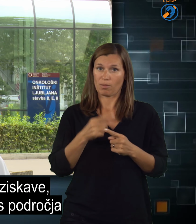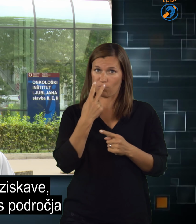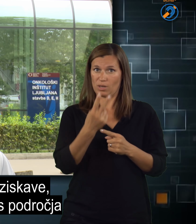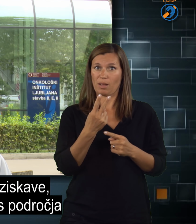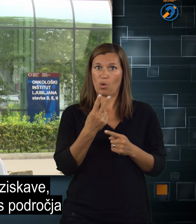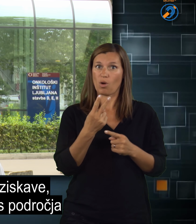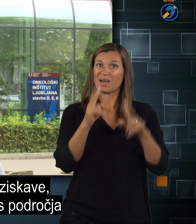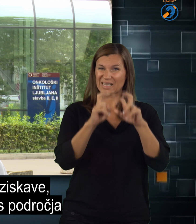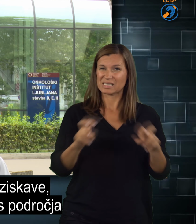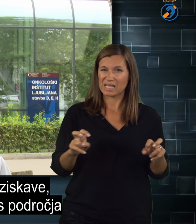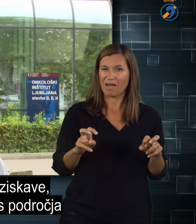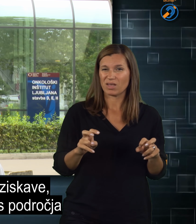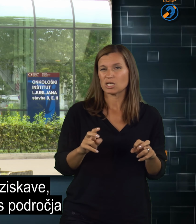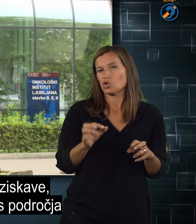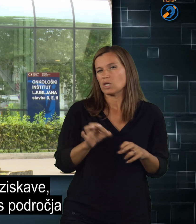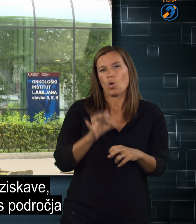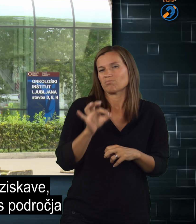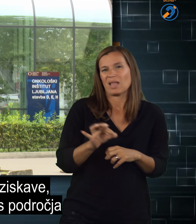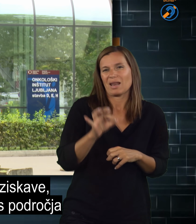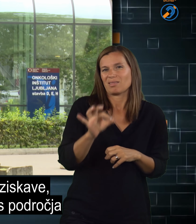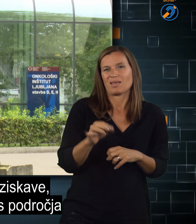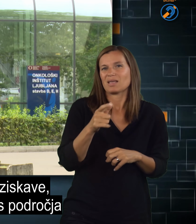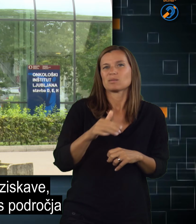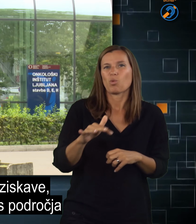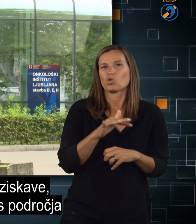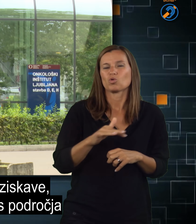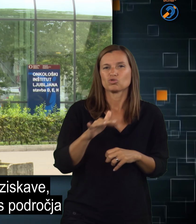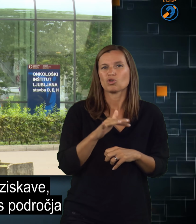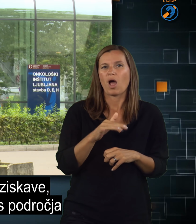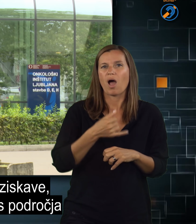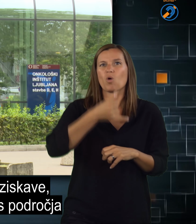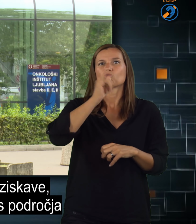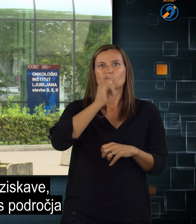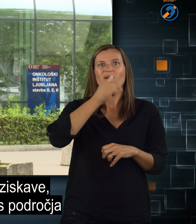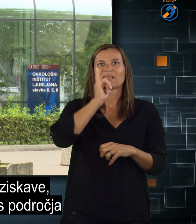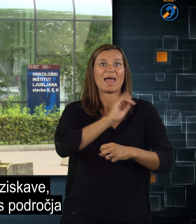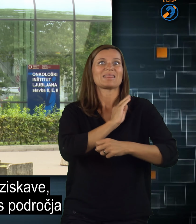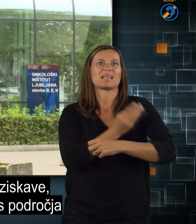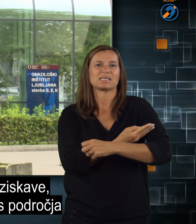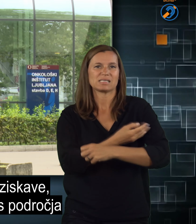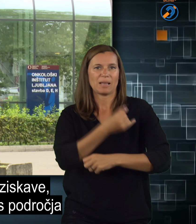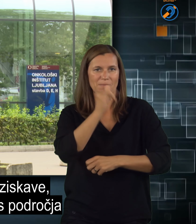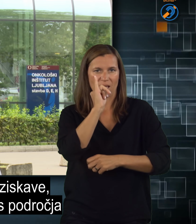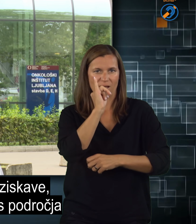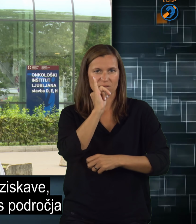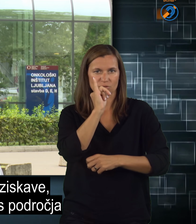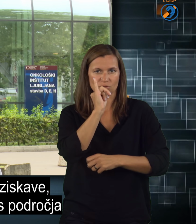Ko gledamo raziskave, ki so zelo redke s področja uživanja teh energijskih